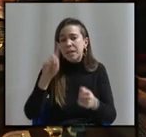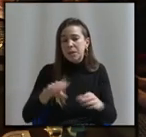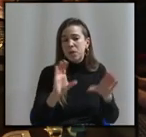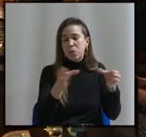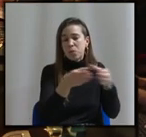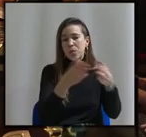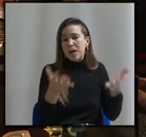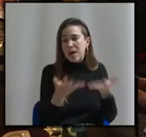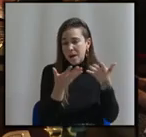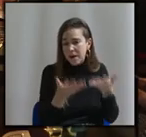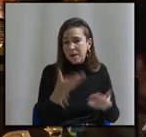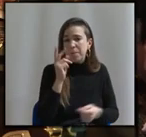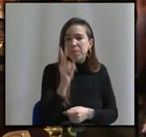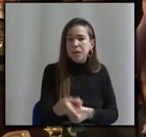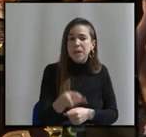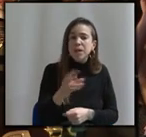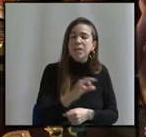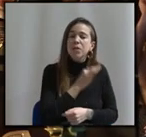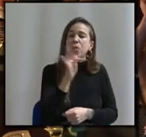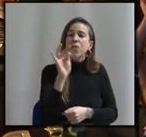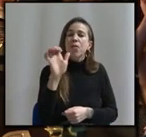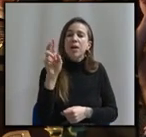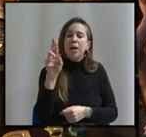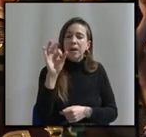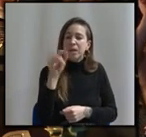Vic i en especial al senyor Ferrés, que en aquest cas